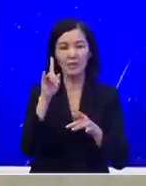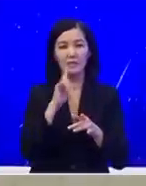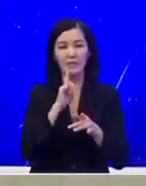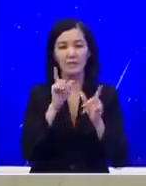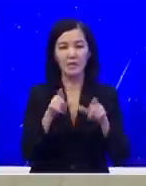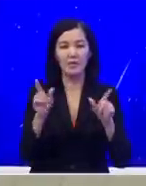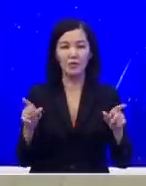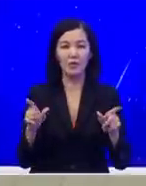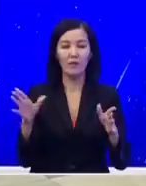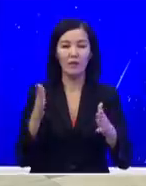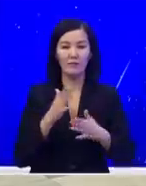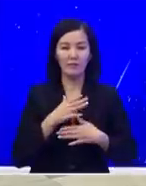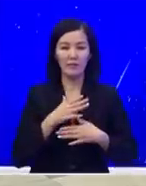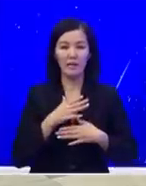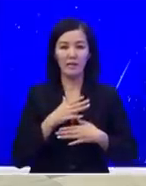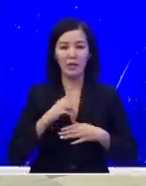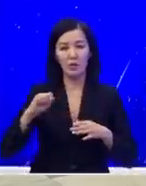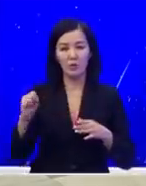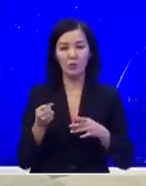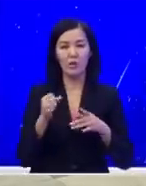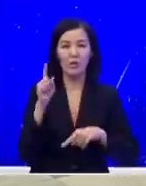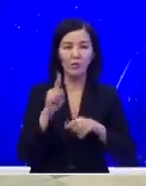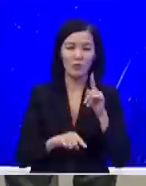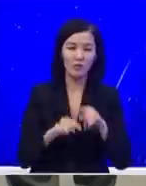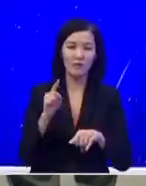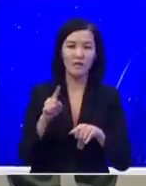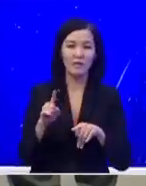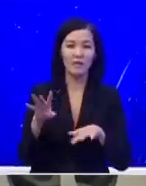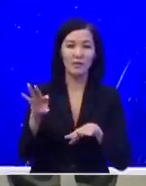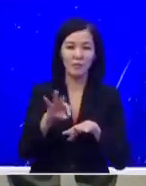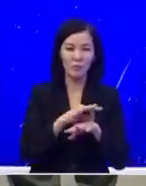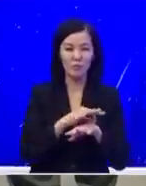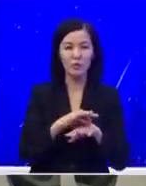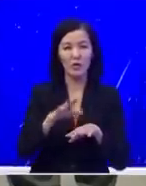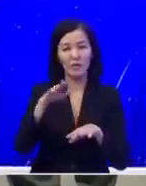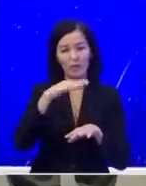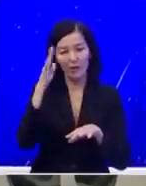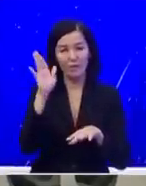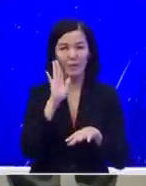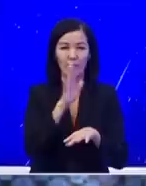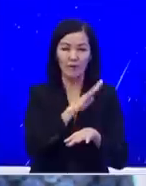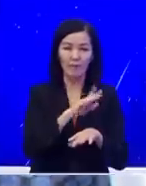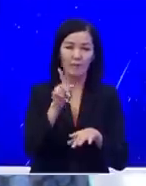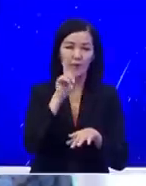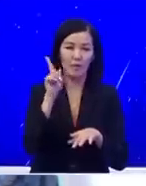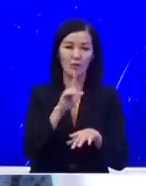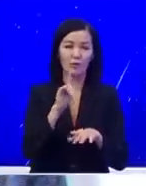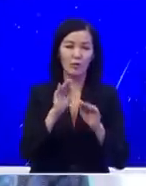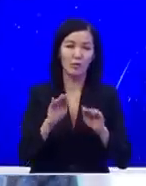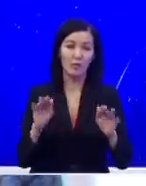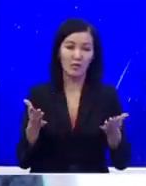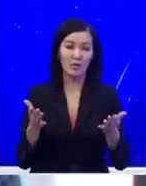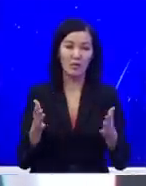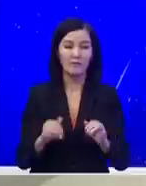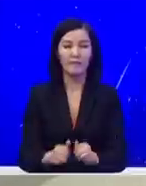они не только наши сограждане, но и друзья, родственники, супруги. Траурный митинг прошел и в Алматинской области, на центральной площади